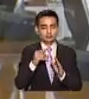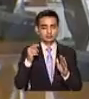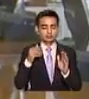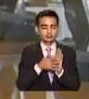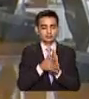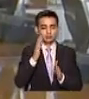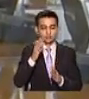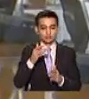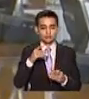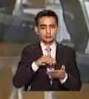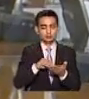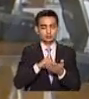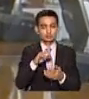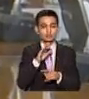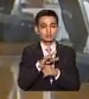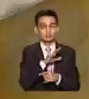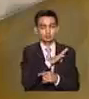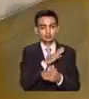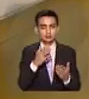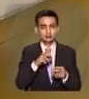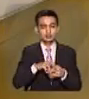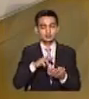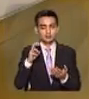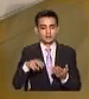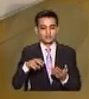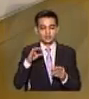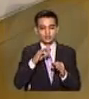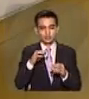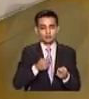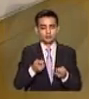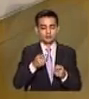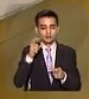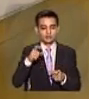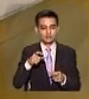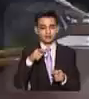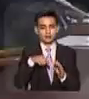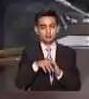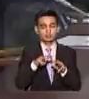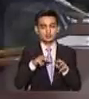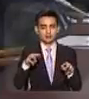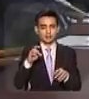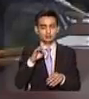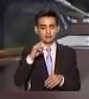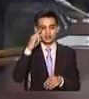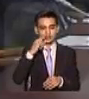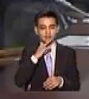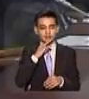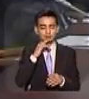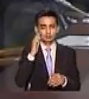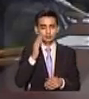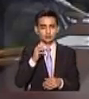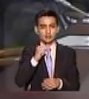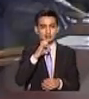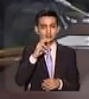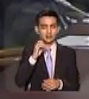В подписанном указе об отставке правительства говорится, что временно исполнять обязанности премьер-министра Республики Казахстан будет